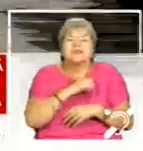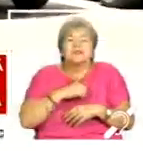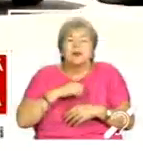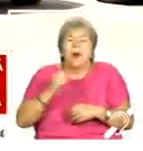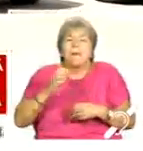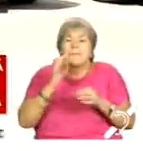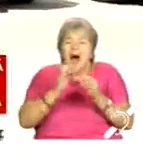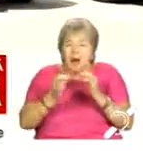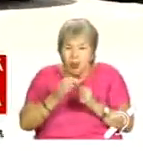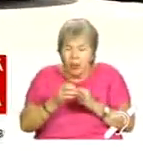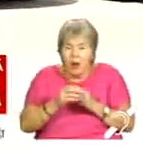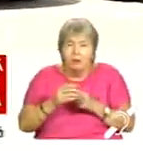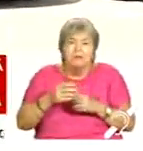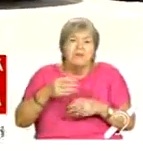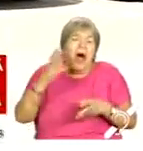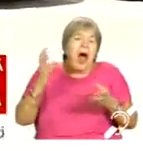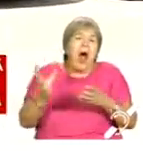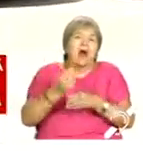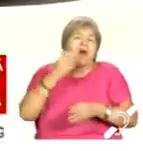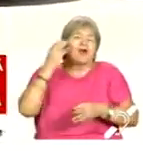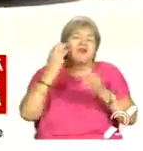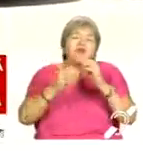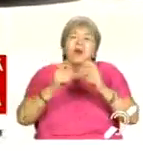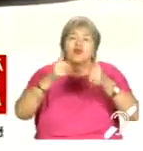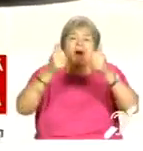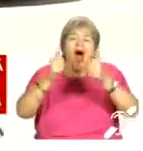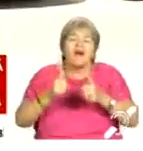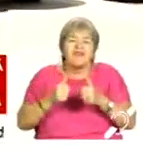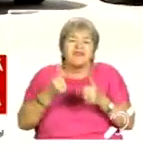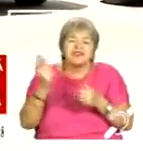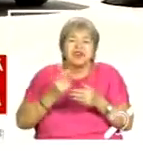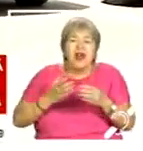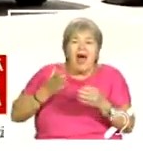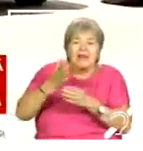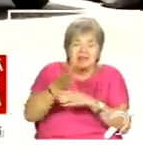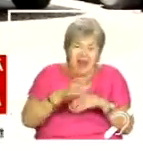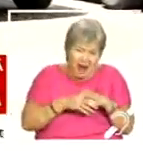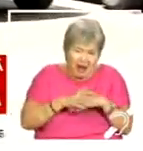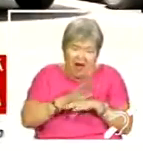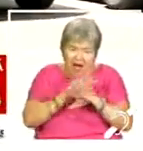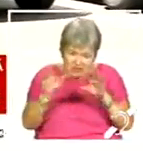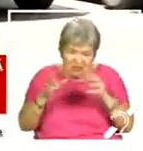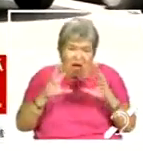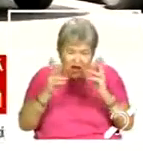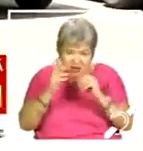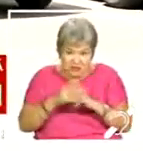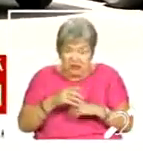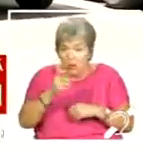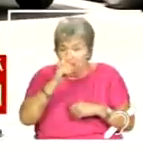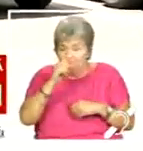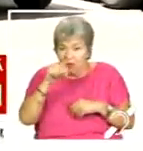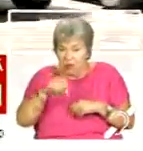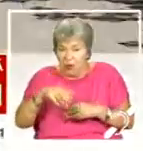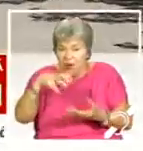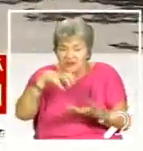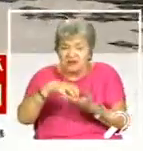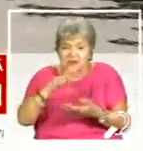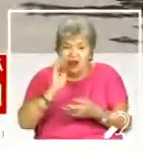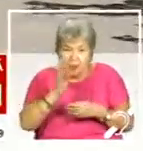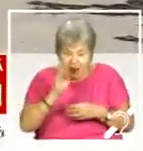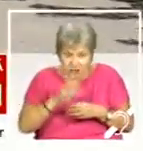este incendierea unui afiș care se afla pe ușa de la intrarea în bloc. Așadar, bărbatul este în prezent la secția 14,